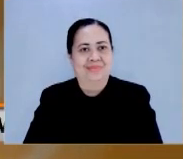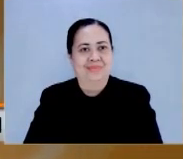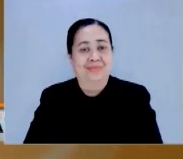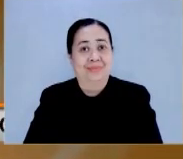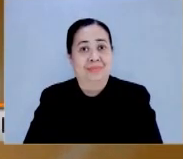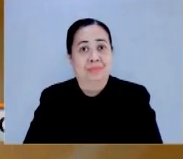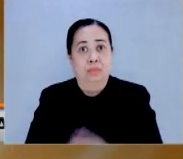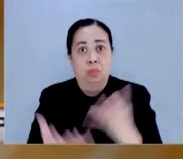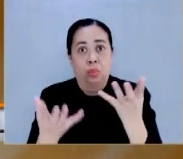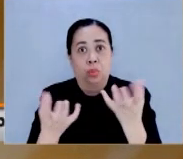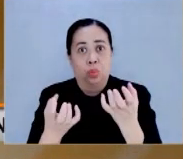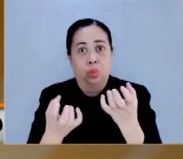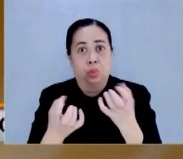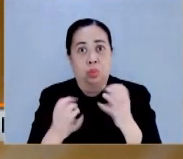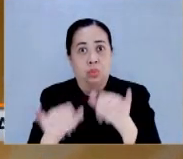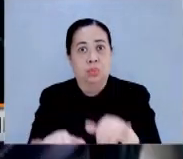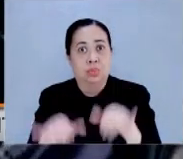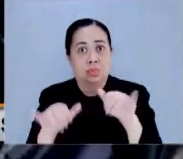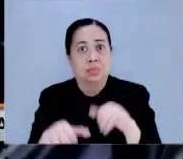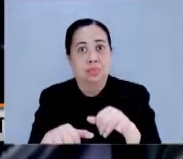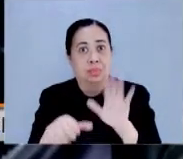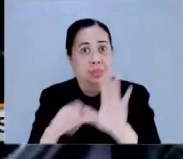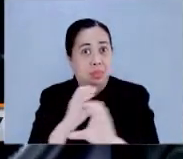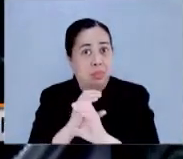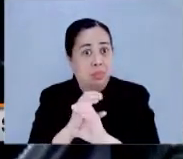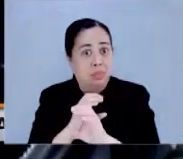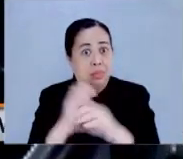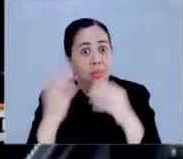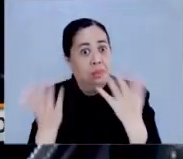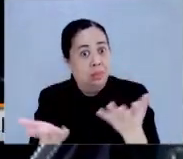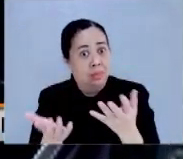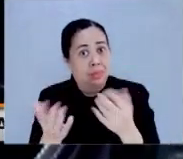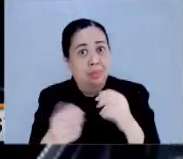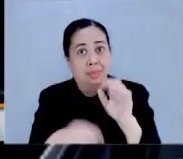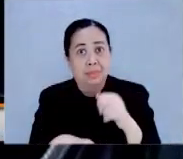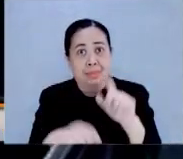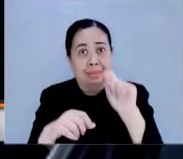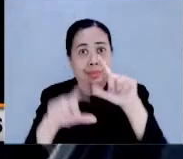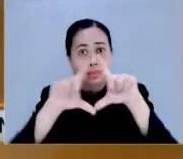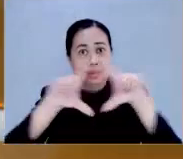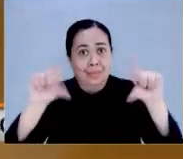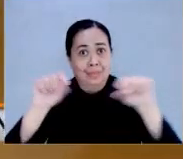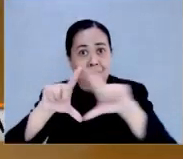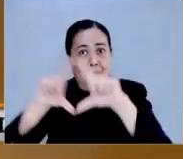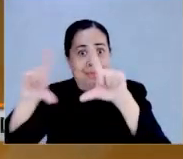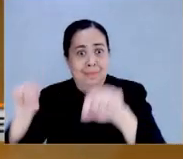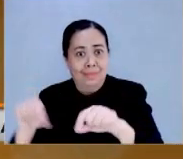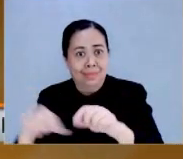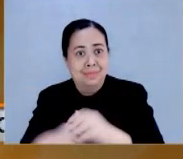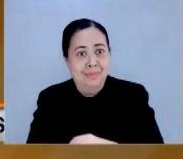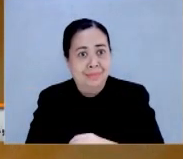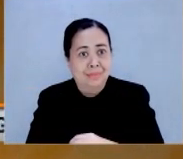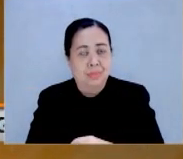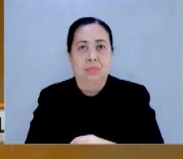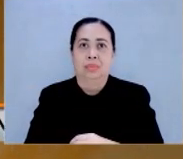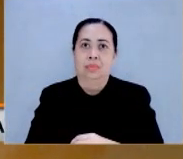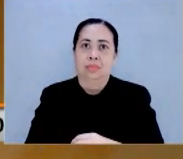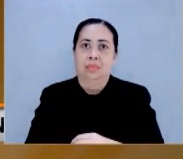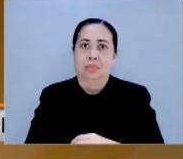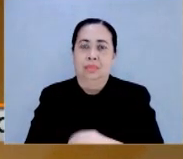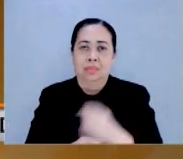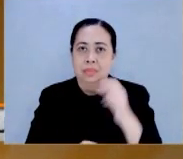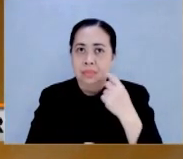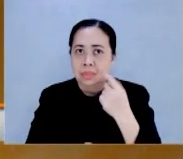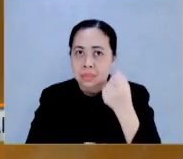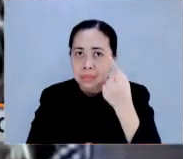Gusto mo ba na tumagal sa'yo ang sasakyan mo? Aba, ipa-tiles mo! O Brad, mali ba dinig mo